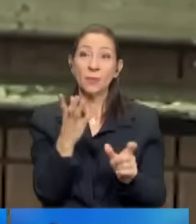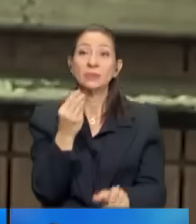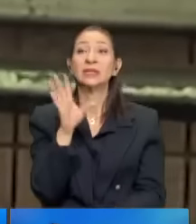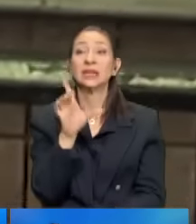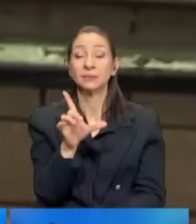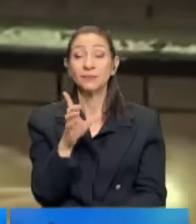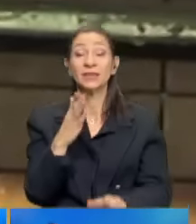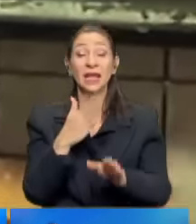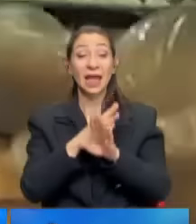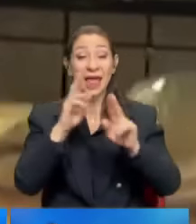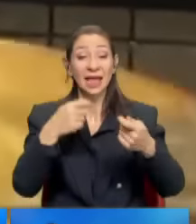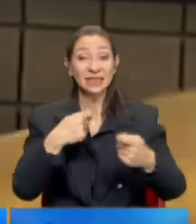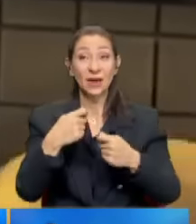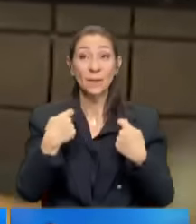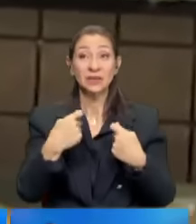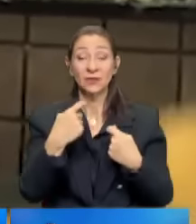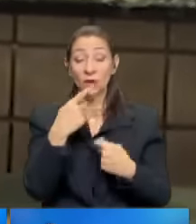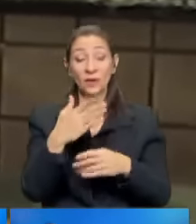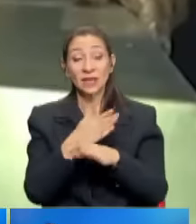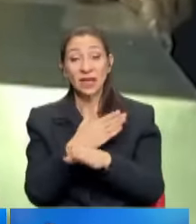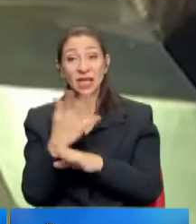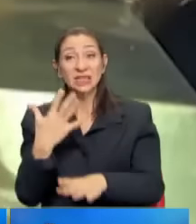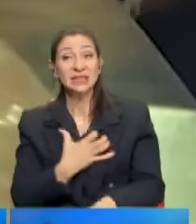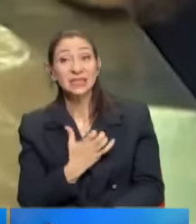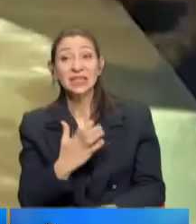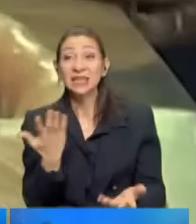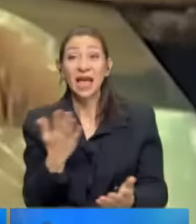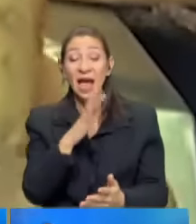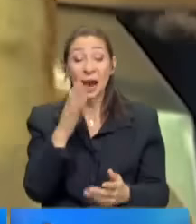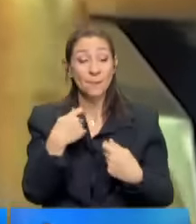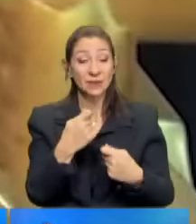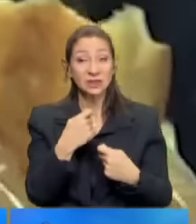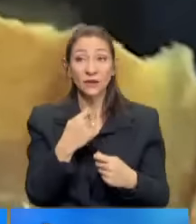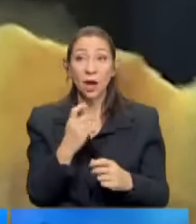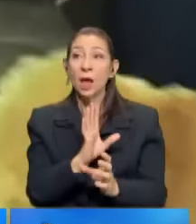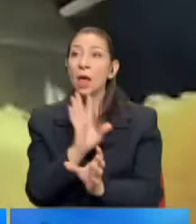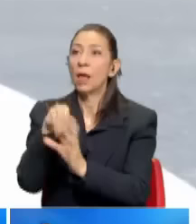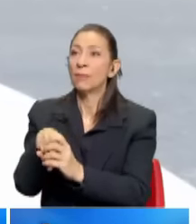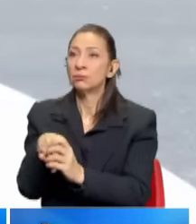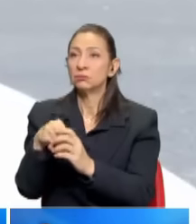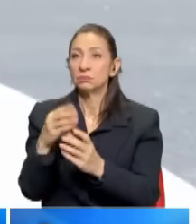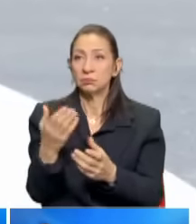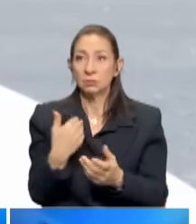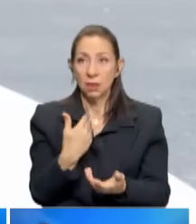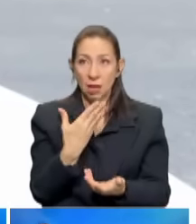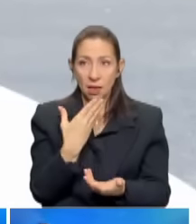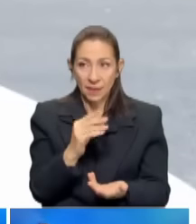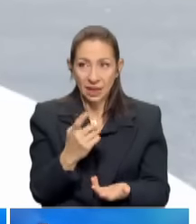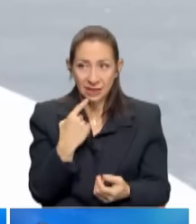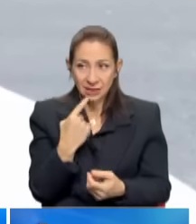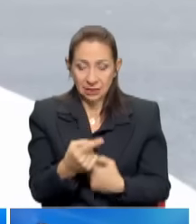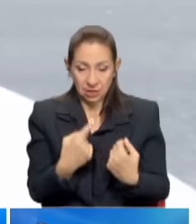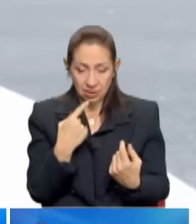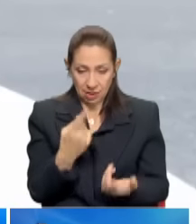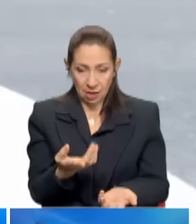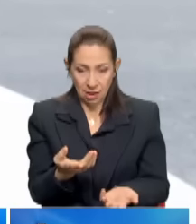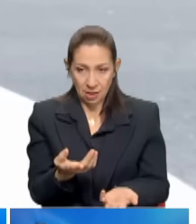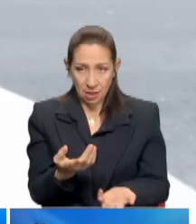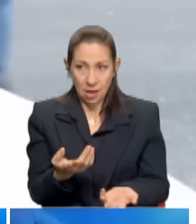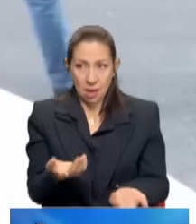lazım maliyet diyor vatandaş daa dertli Çünkü her maliyet onun sırtına biniyor emekliler yılı dediler